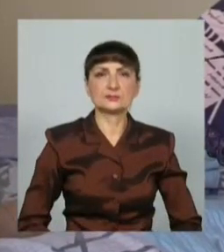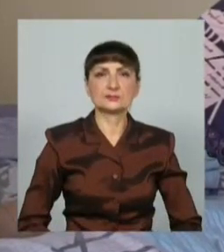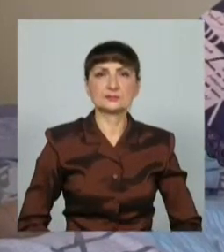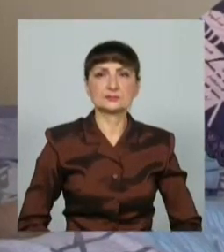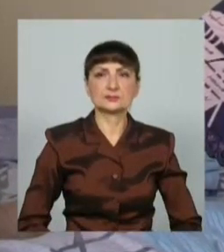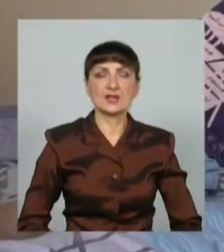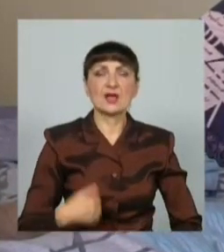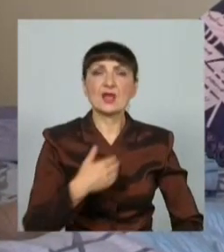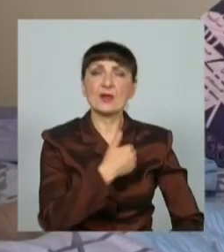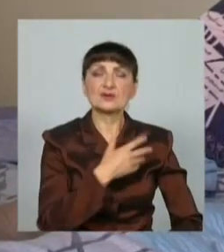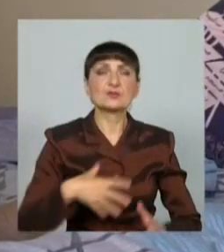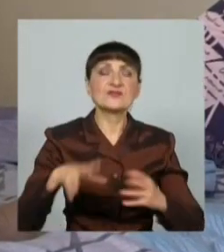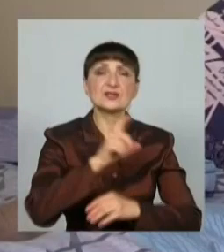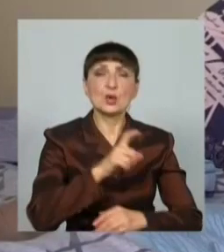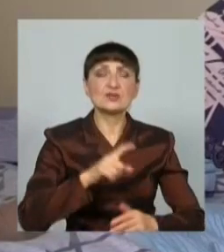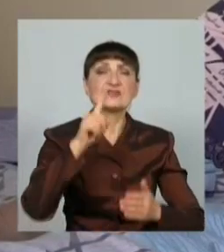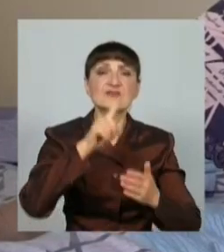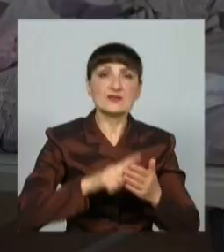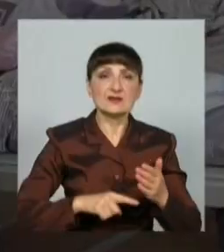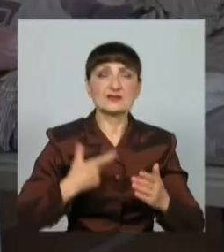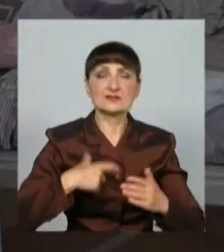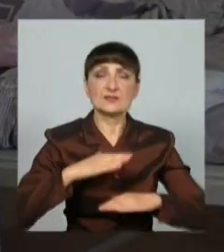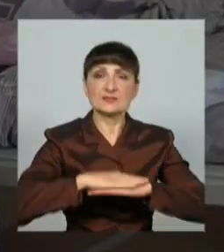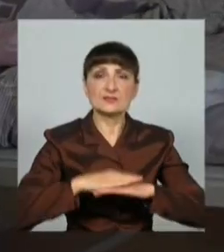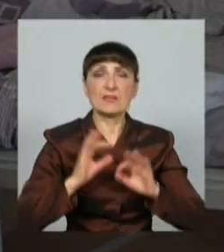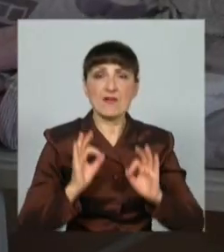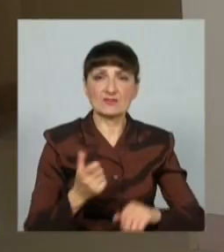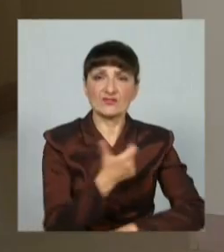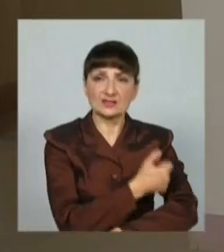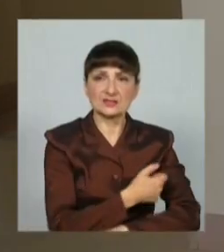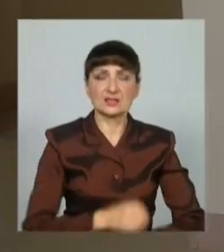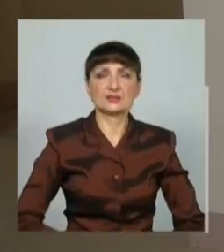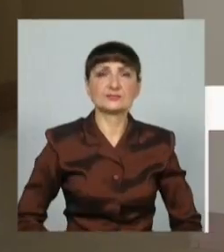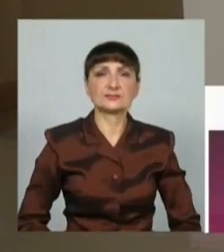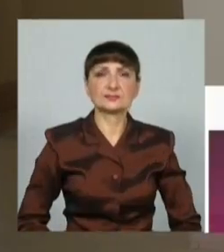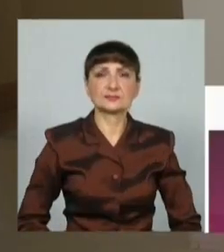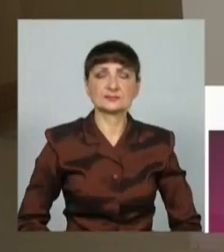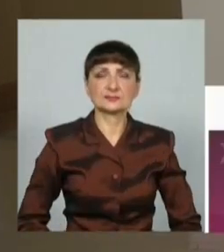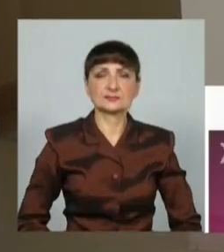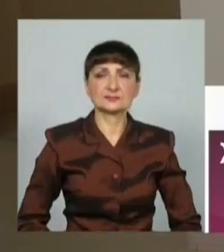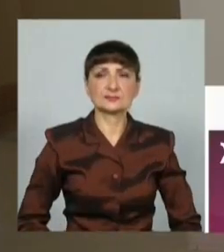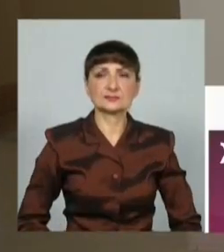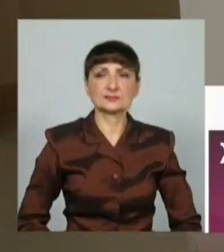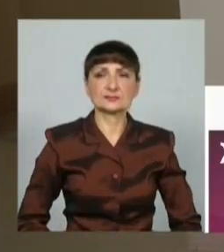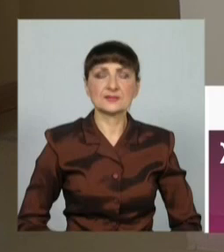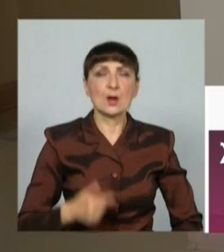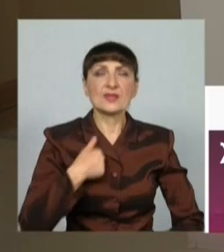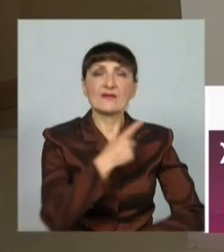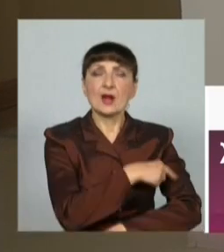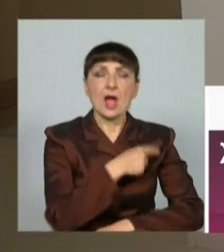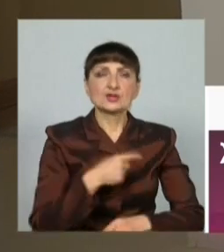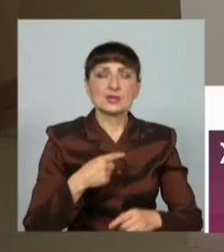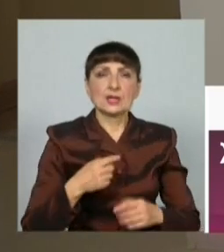Страшно. Я бы хотела, чтобы все люди берегли себя. Операцию на глаза готовилась, поэтому мне врач не